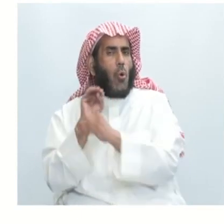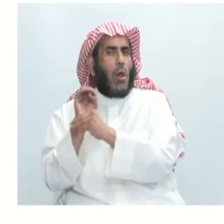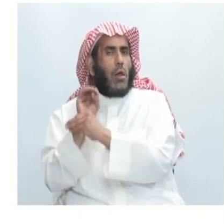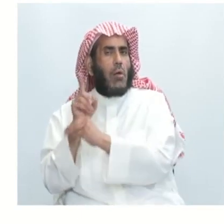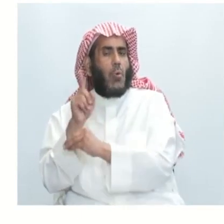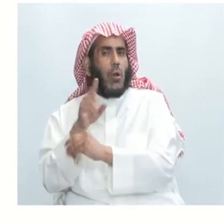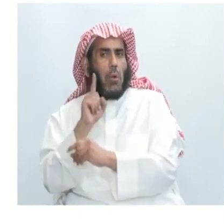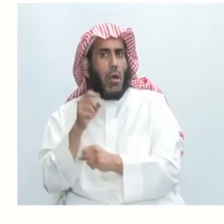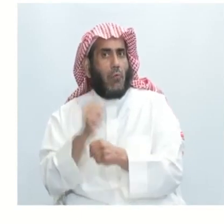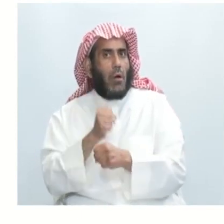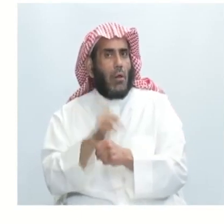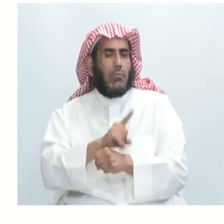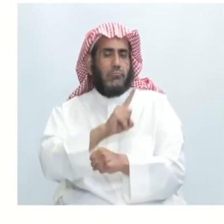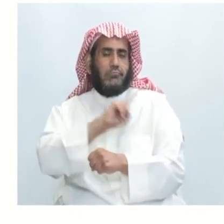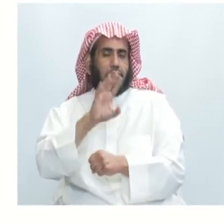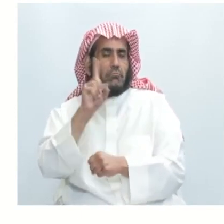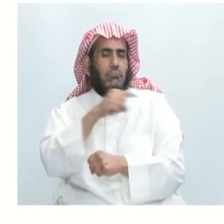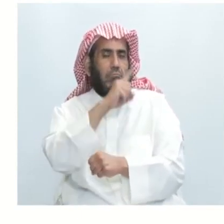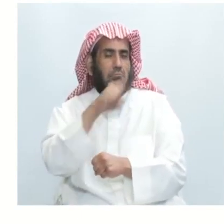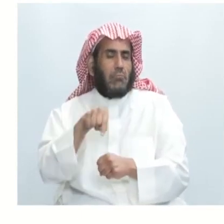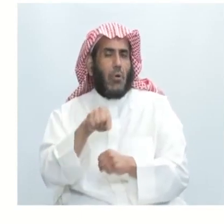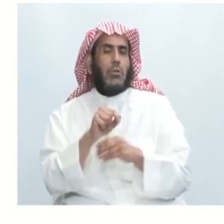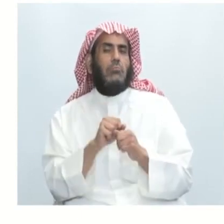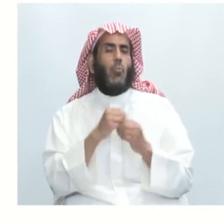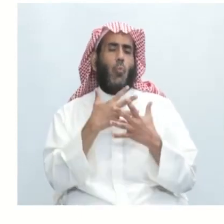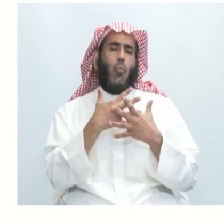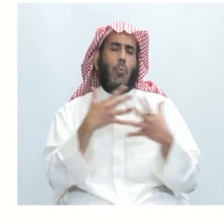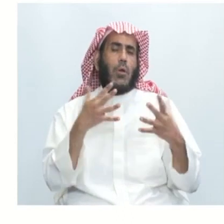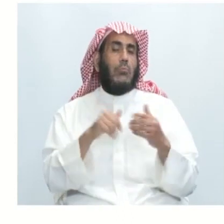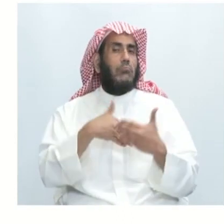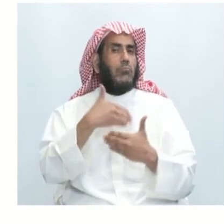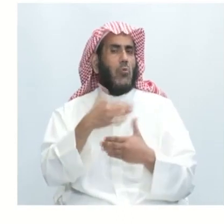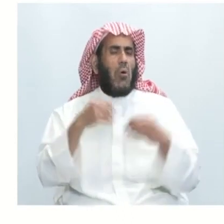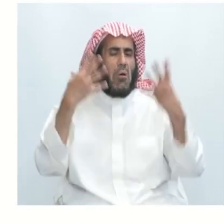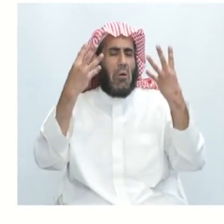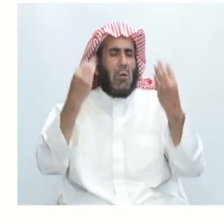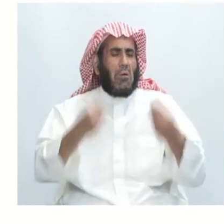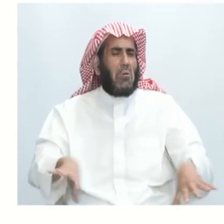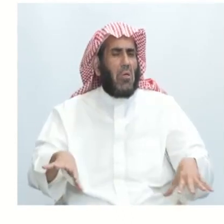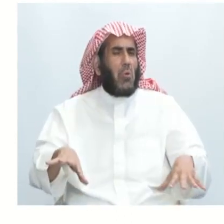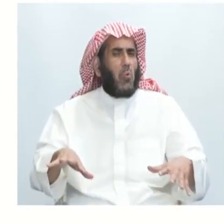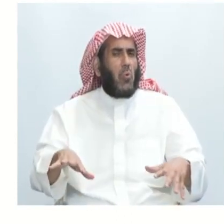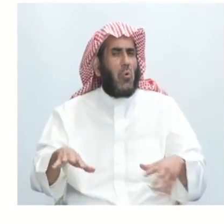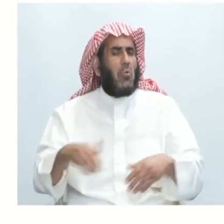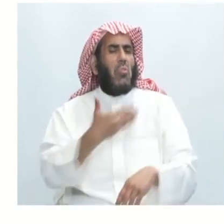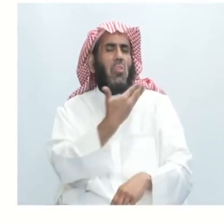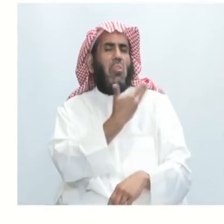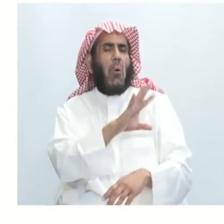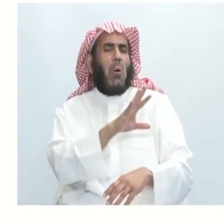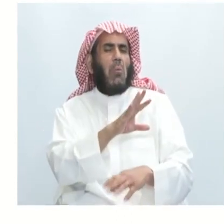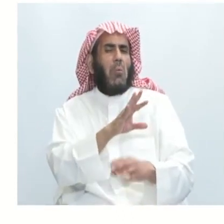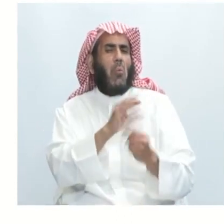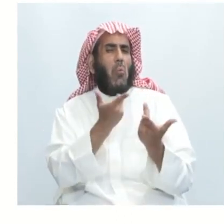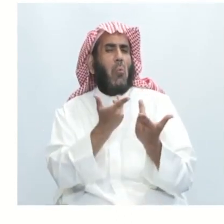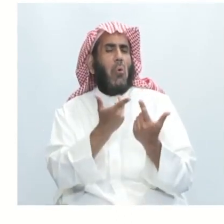ان ما يفعله ليس صحيحا بل يعد خطا كبيرا سوف يضيع ثوابه جلس